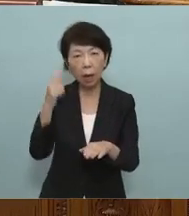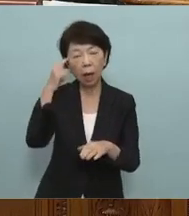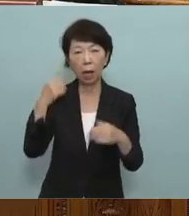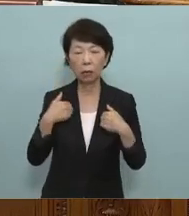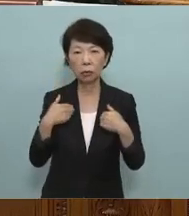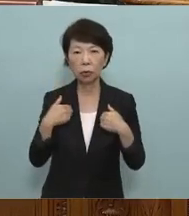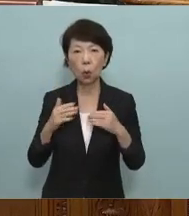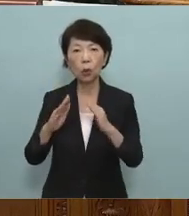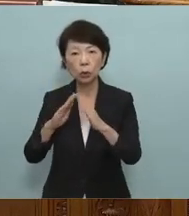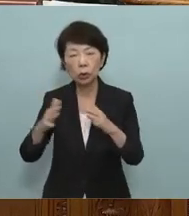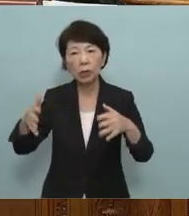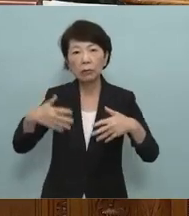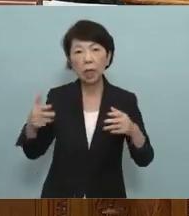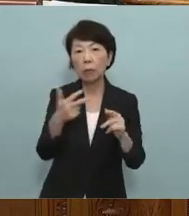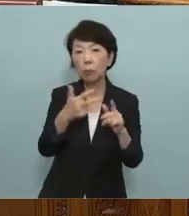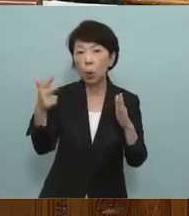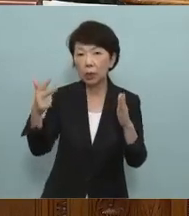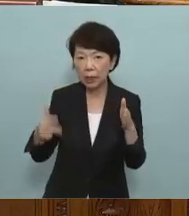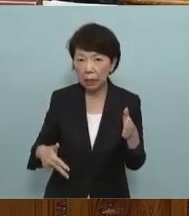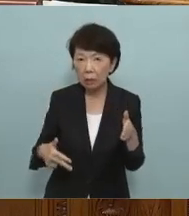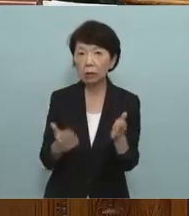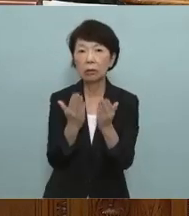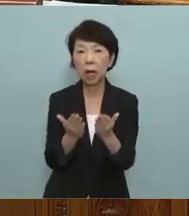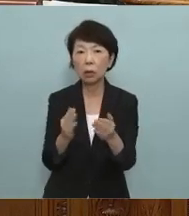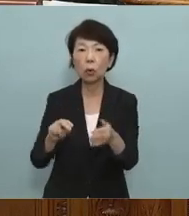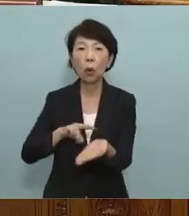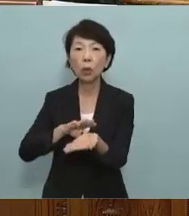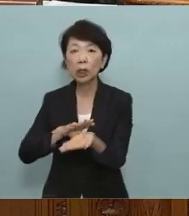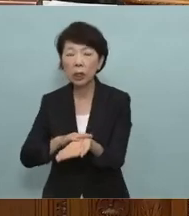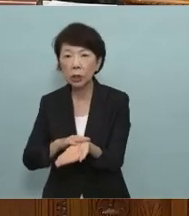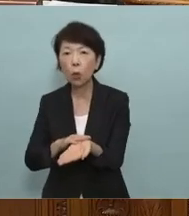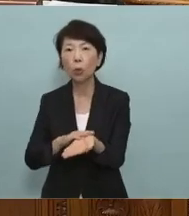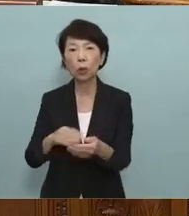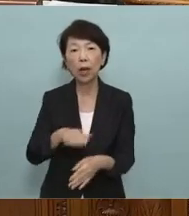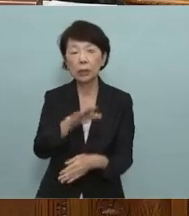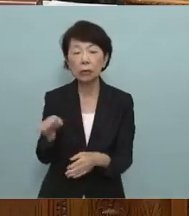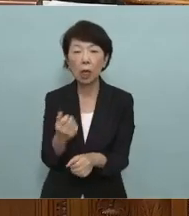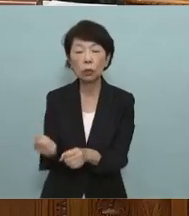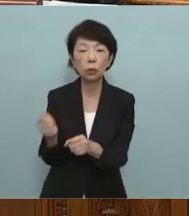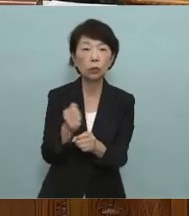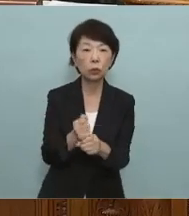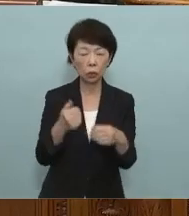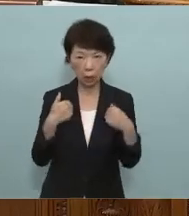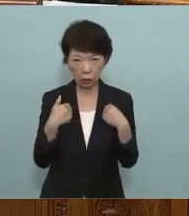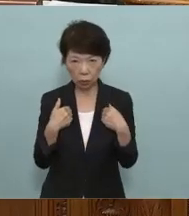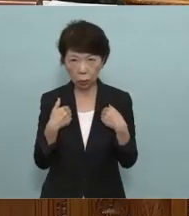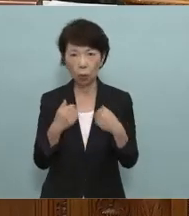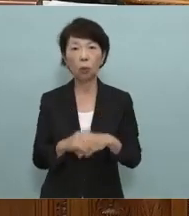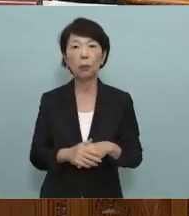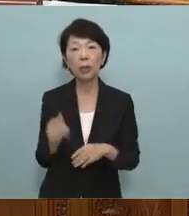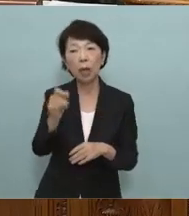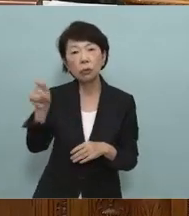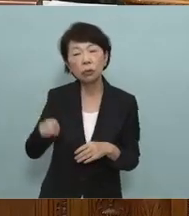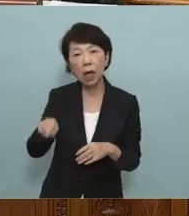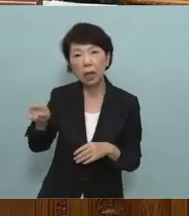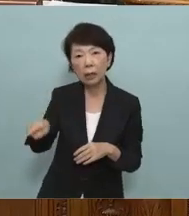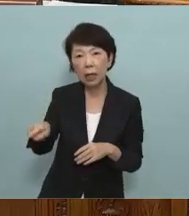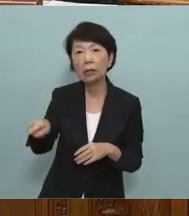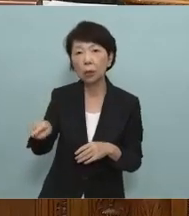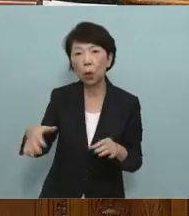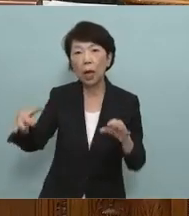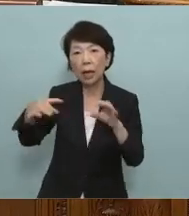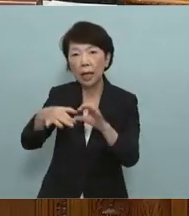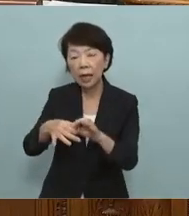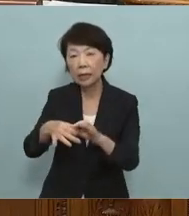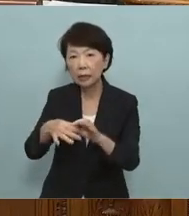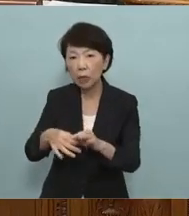や暖房施設、学校、医療、インフラの復旧が必要であること、ウクライナとの架け橋になる